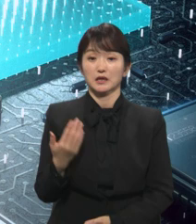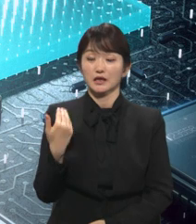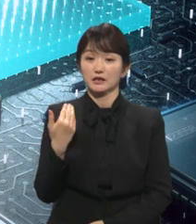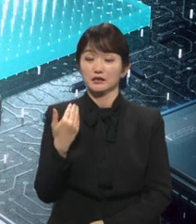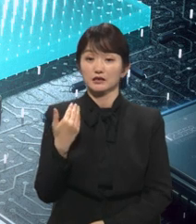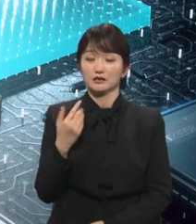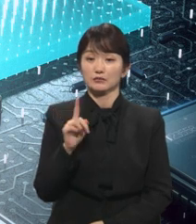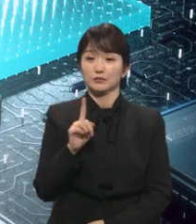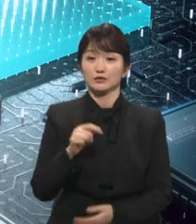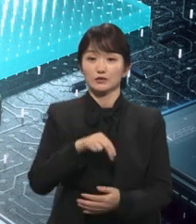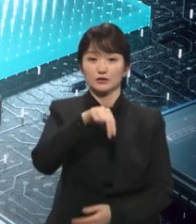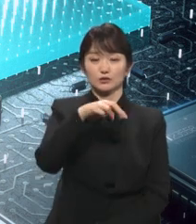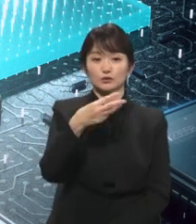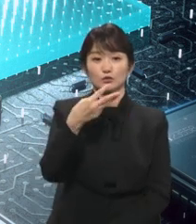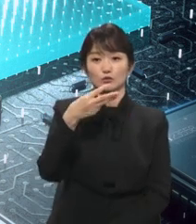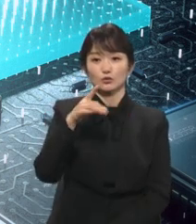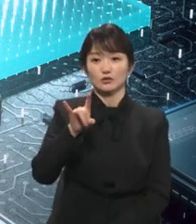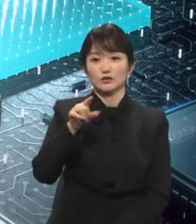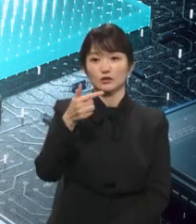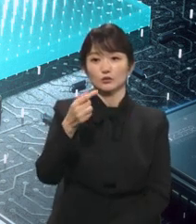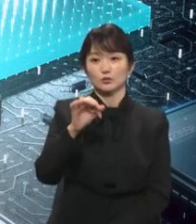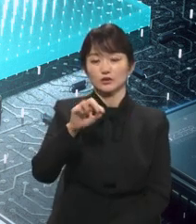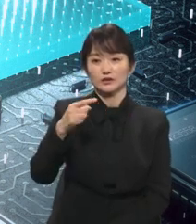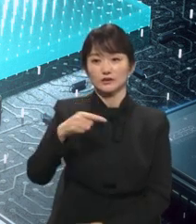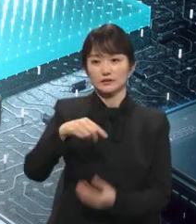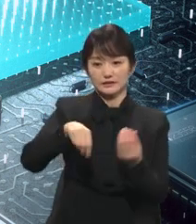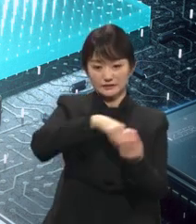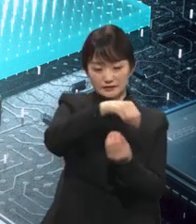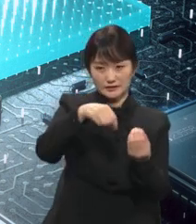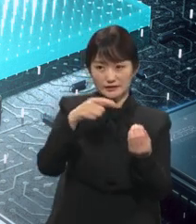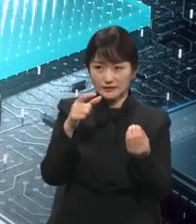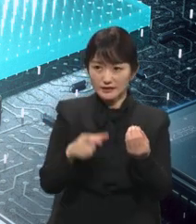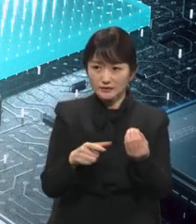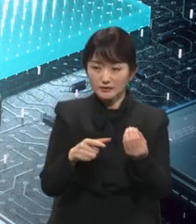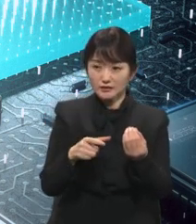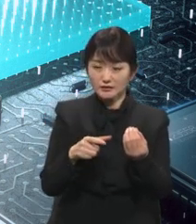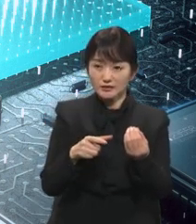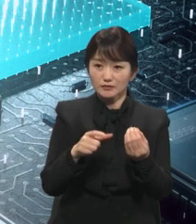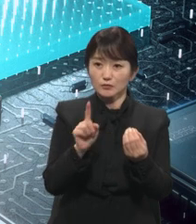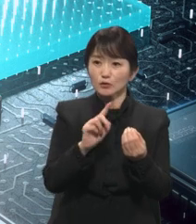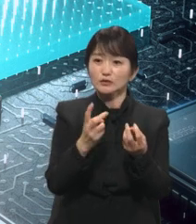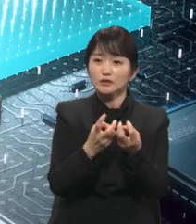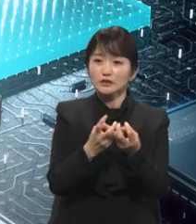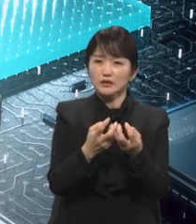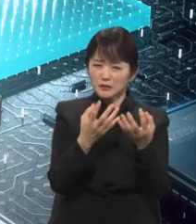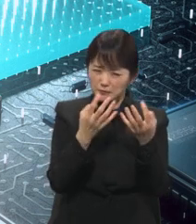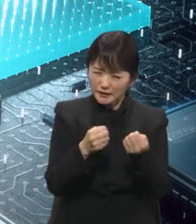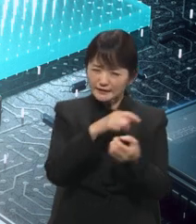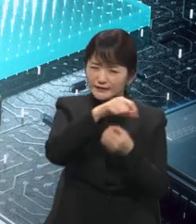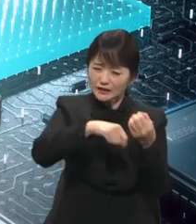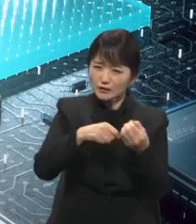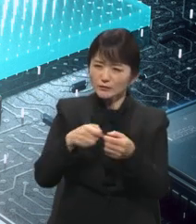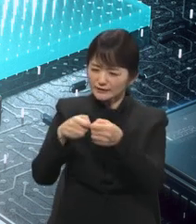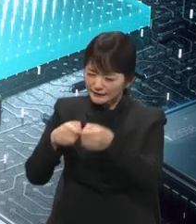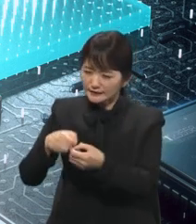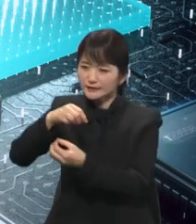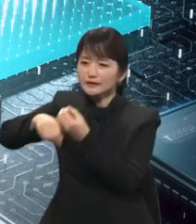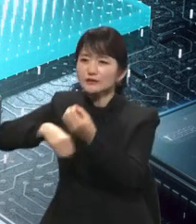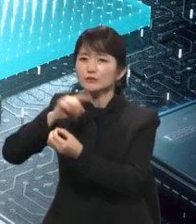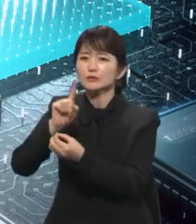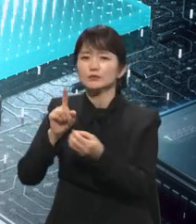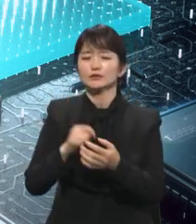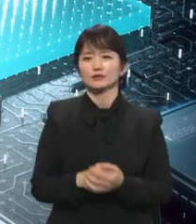것처럼 예 솔레노이드에서 자기 강 세게으려면 도선을 많이 감아야 될까요 촘촘히 감아야 될까요라고 했는데 일단은